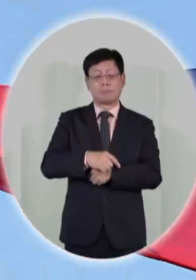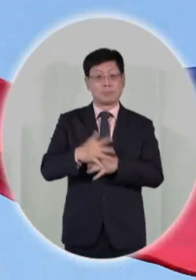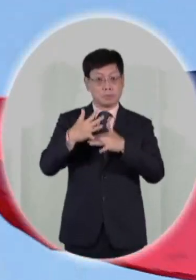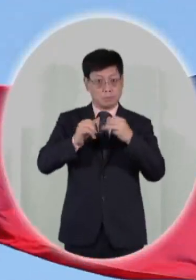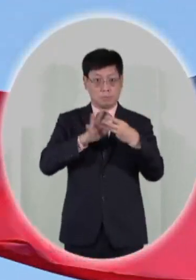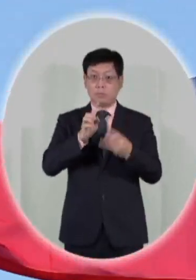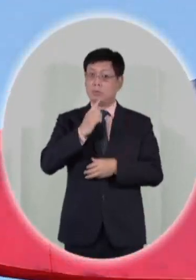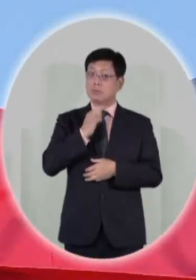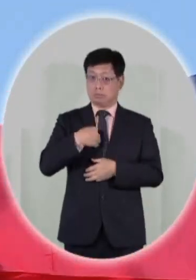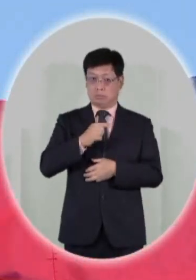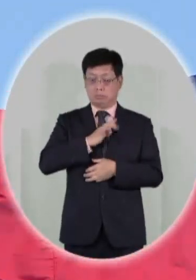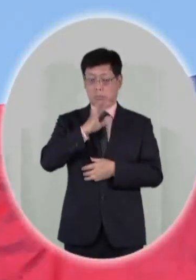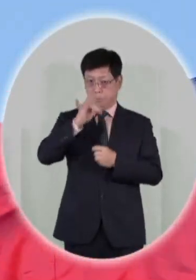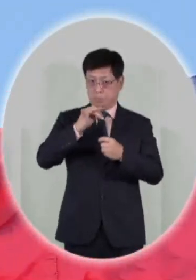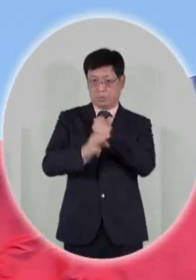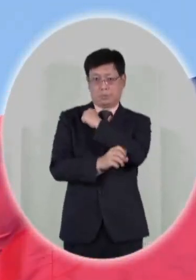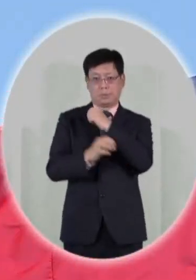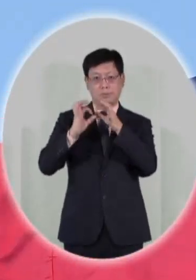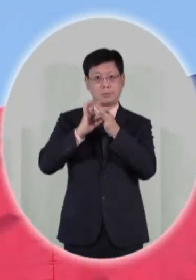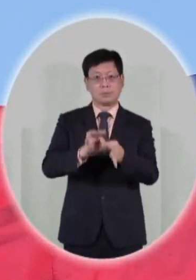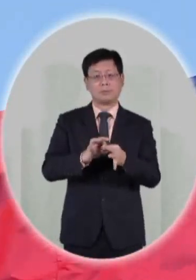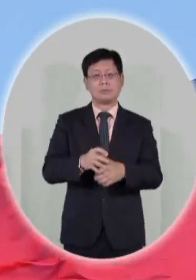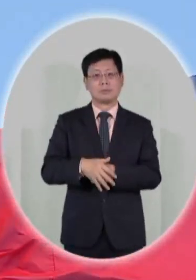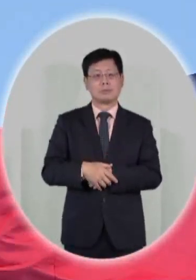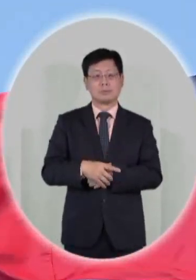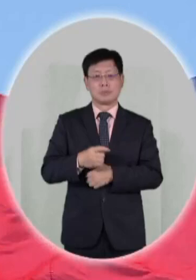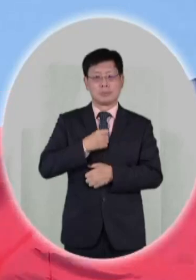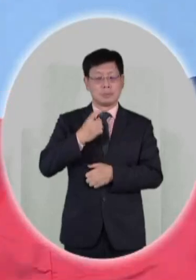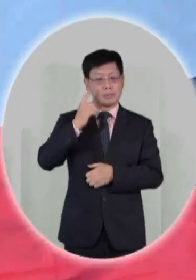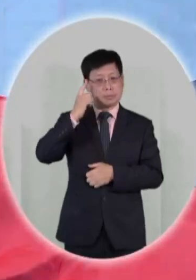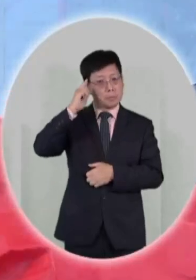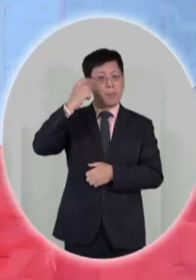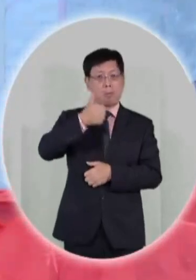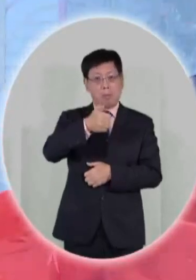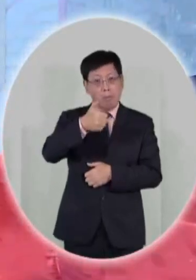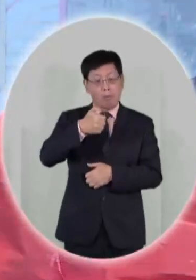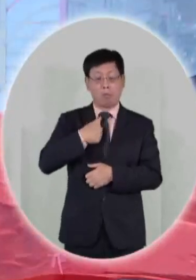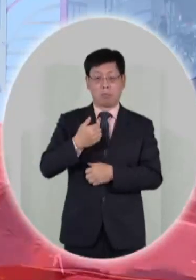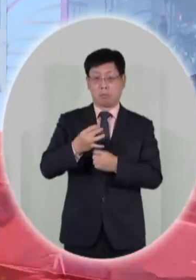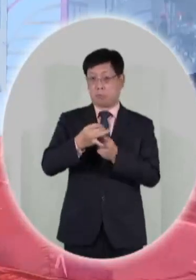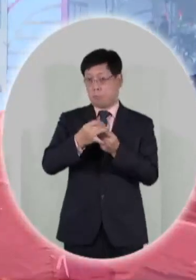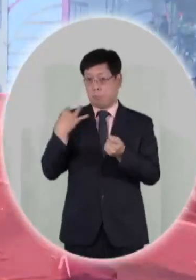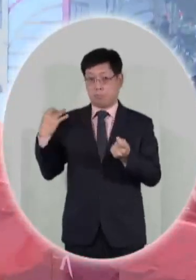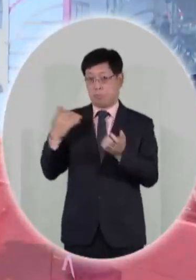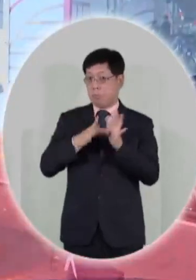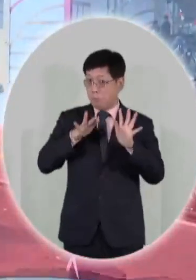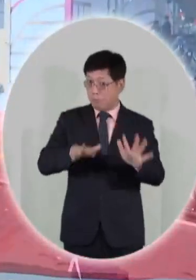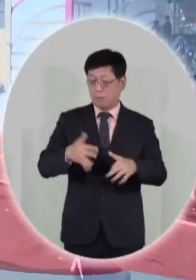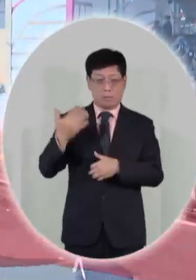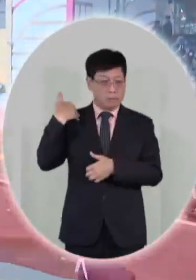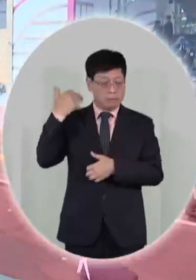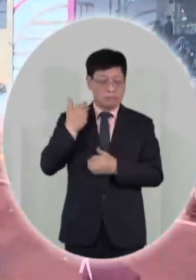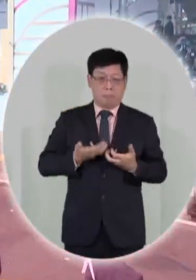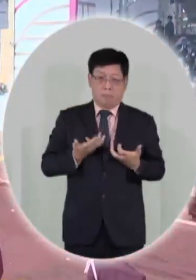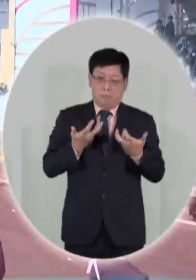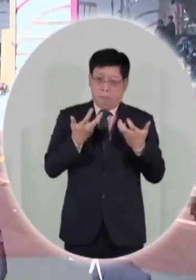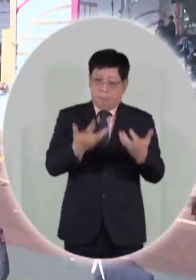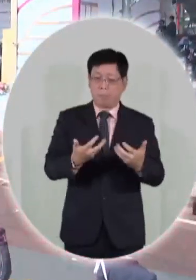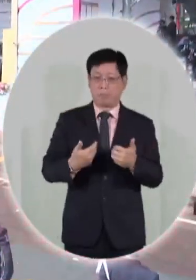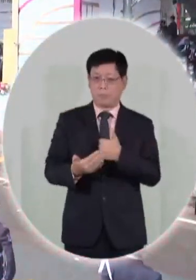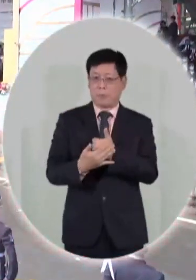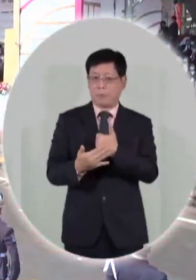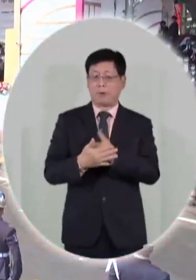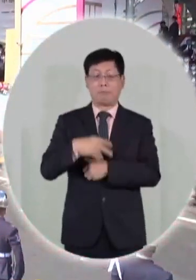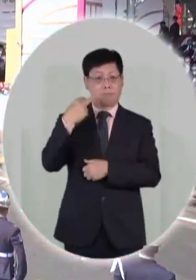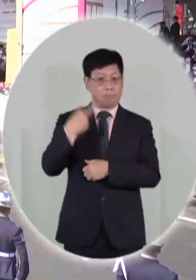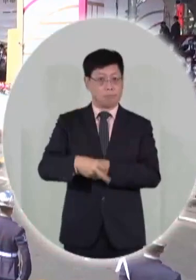台湾的百年基因，我们感念百年来前辈先贤的牺牲奉献，